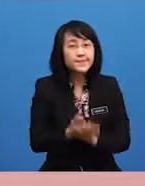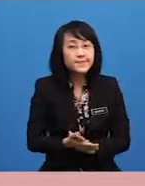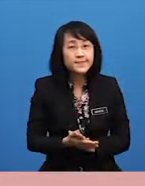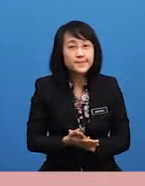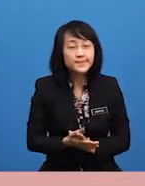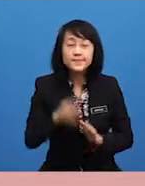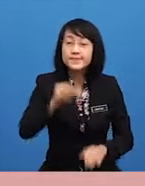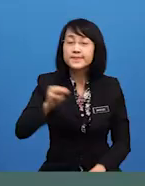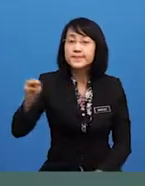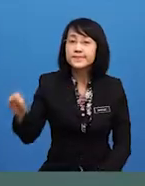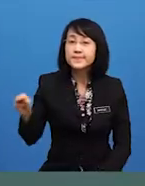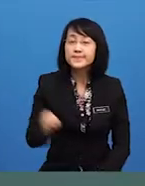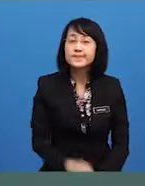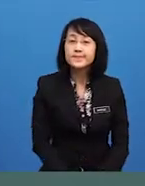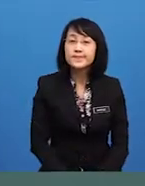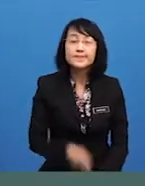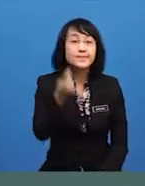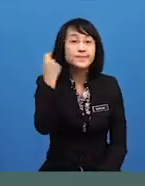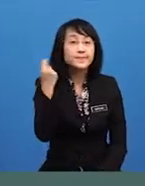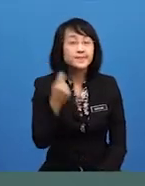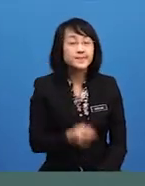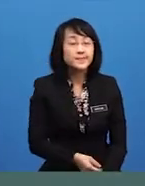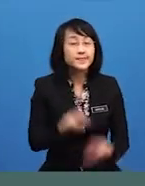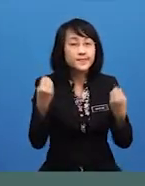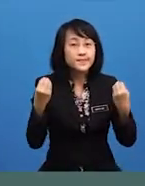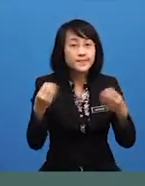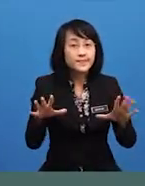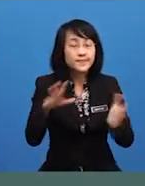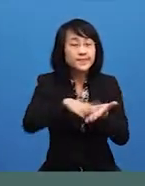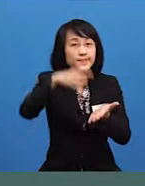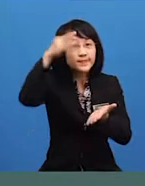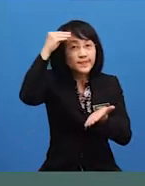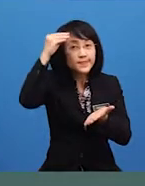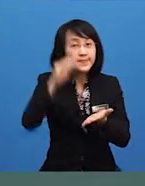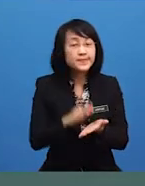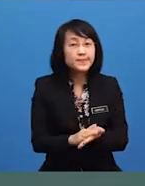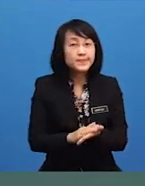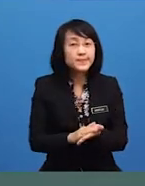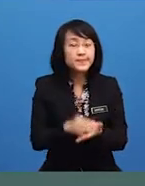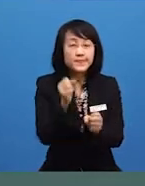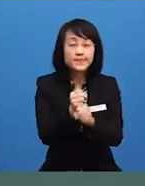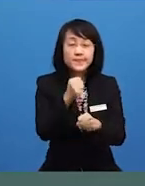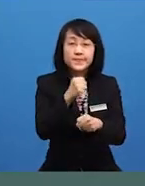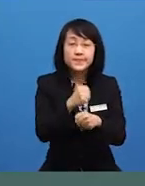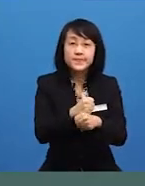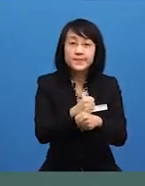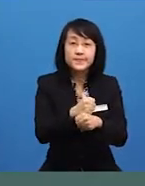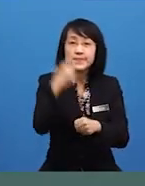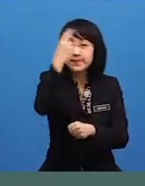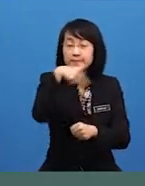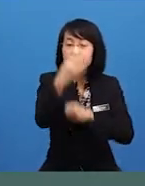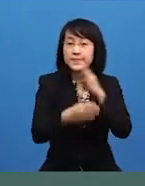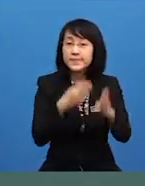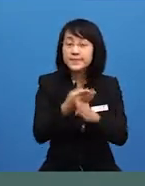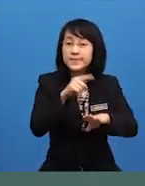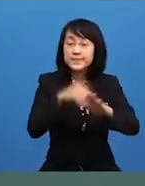Baiklah murid-murid, sebentar tadi kita telah mempelajari bentuk muka bumi di